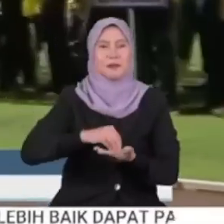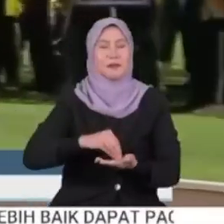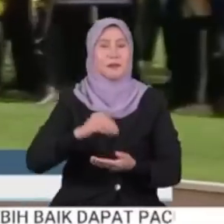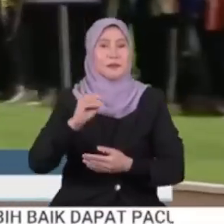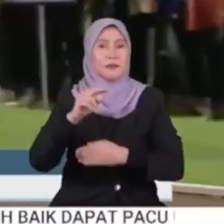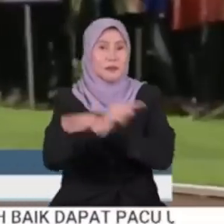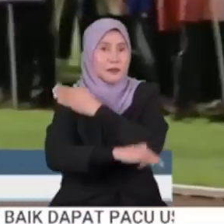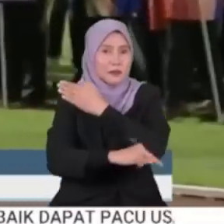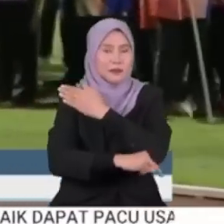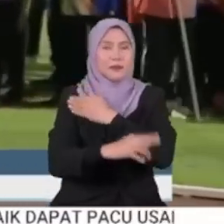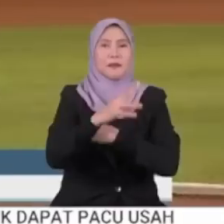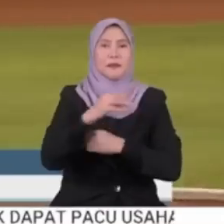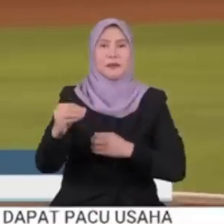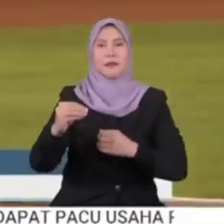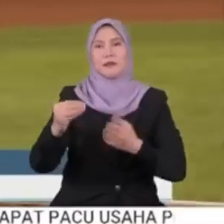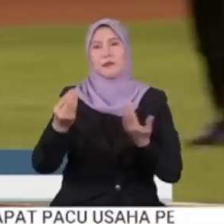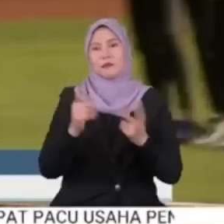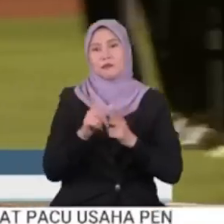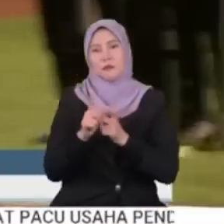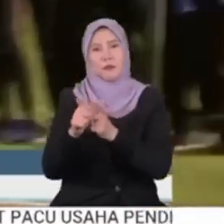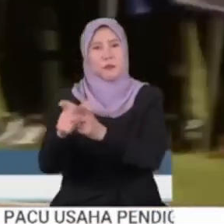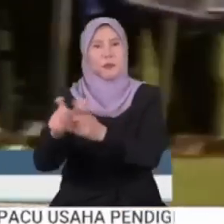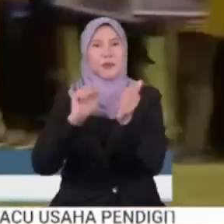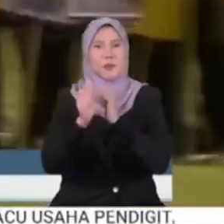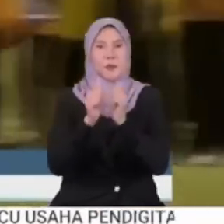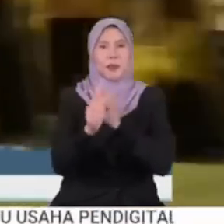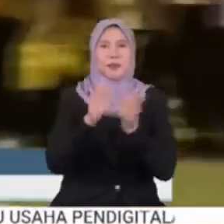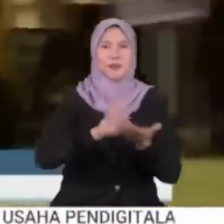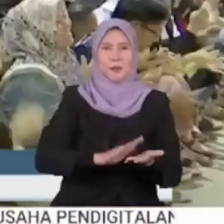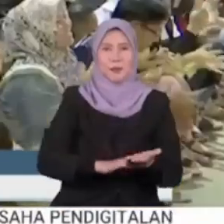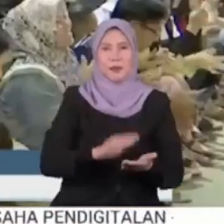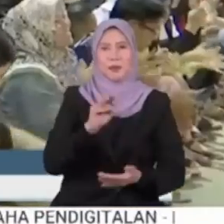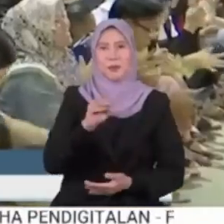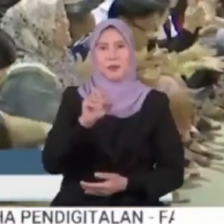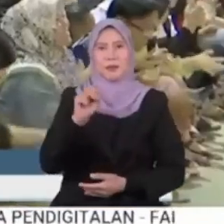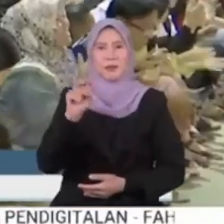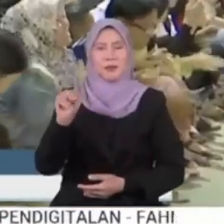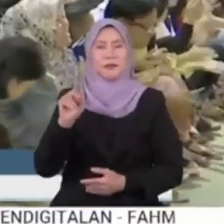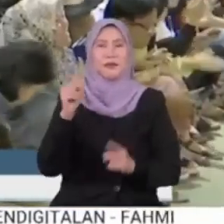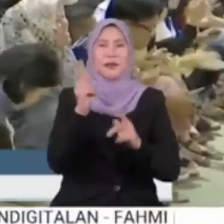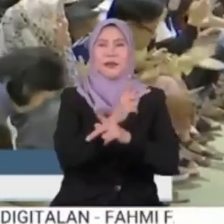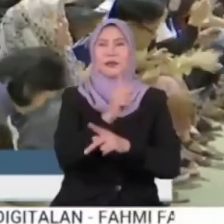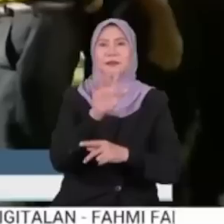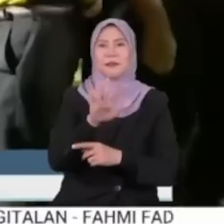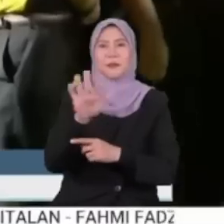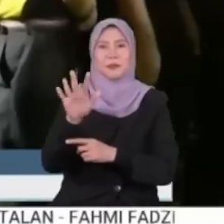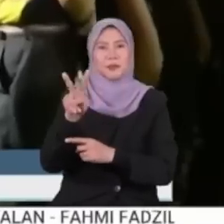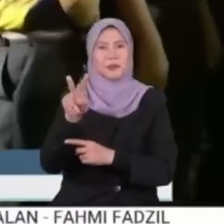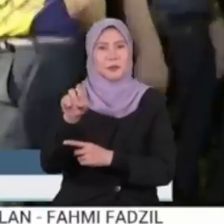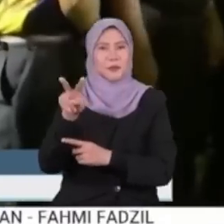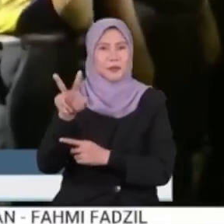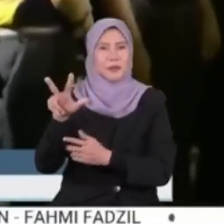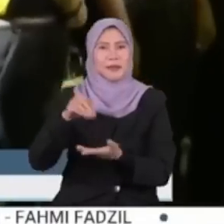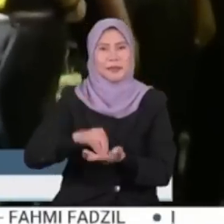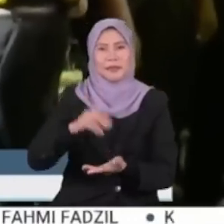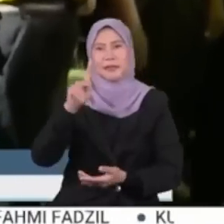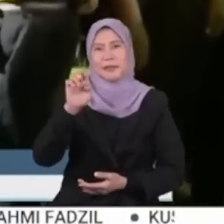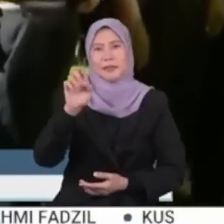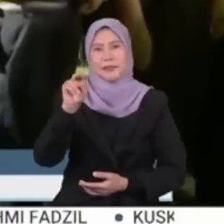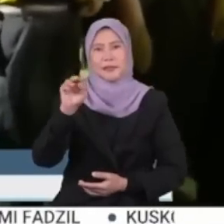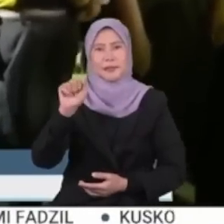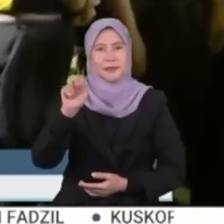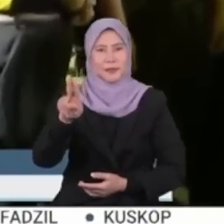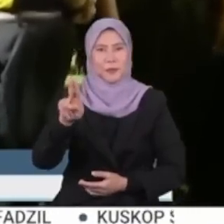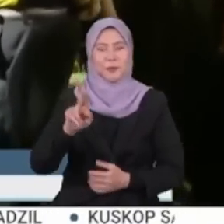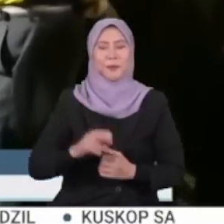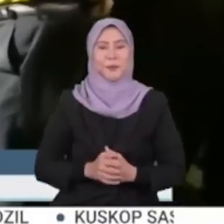Negeri serta Kejohanan Olahraga Majlis Sukan Sekolah Sabah MSSS kali ke-55 2023 di Keningau.